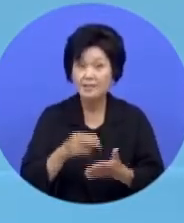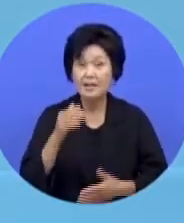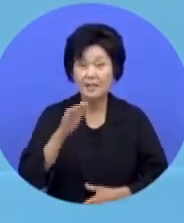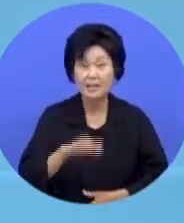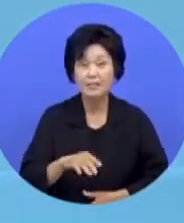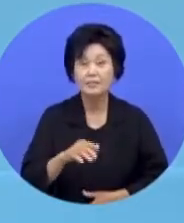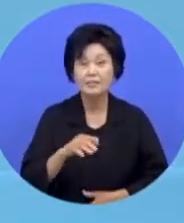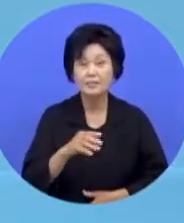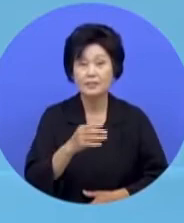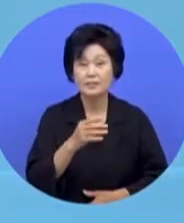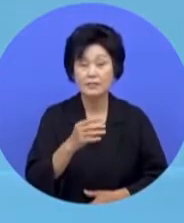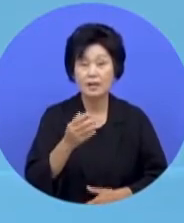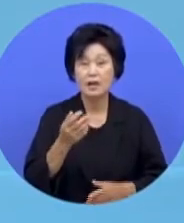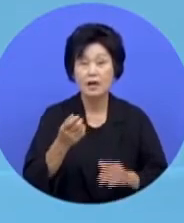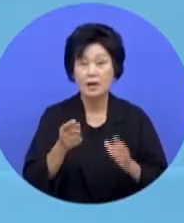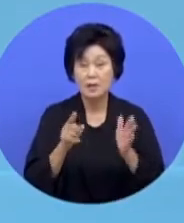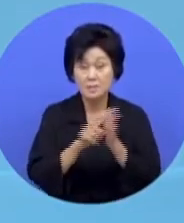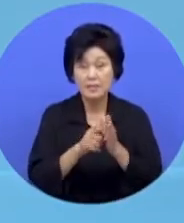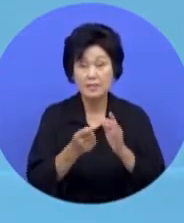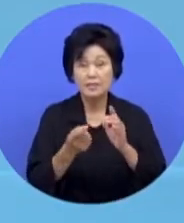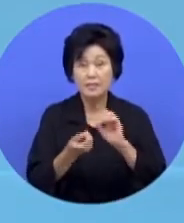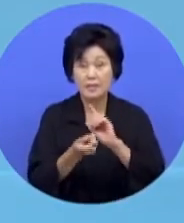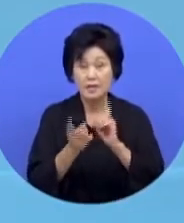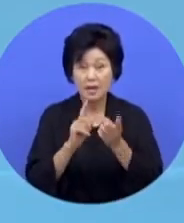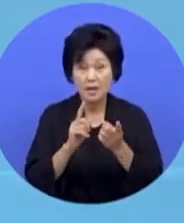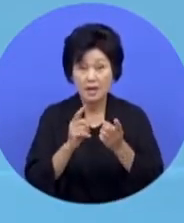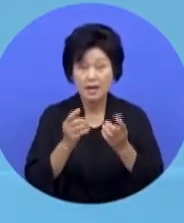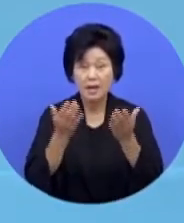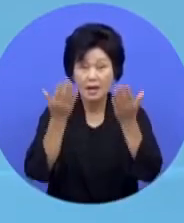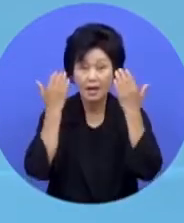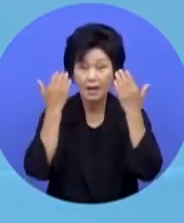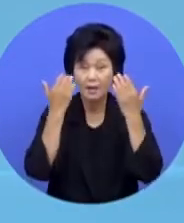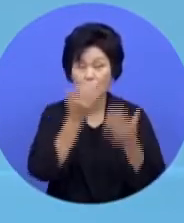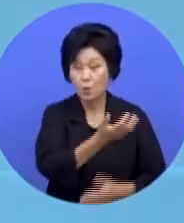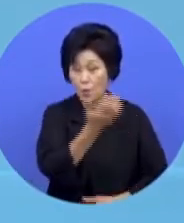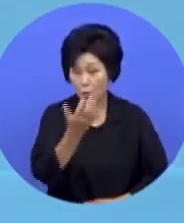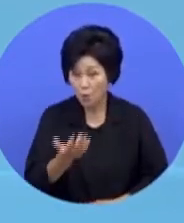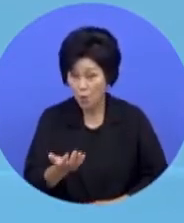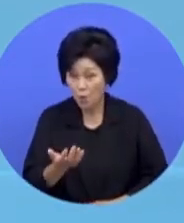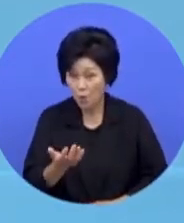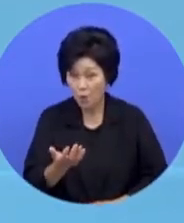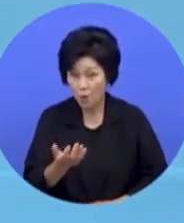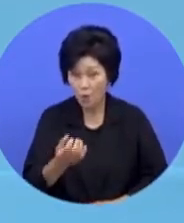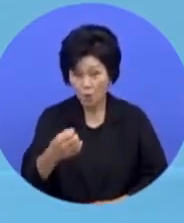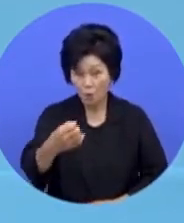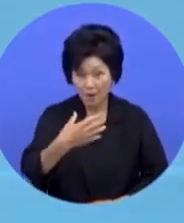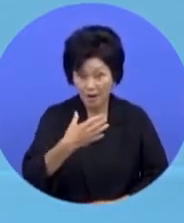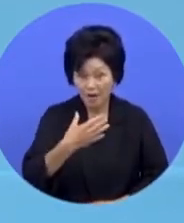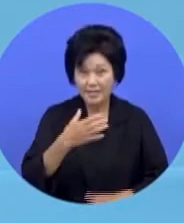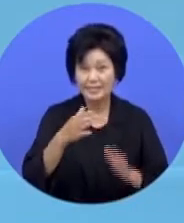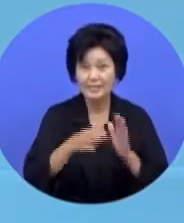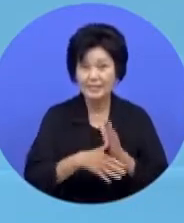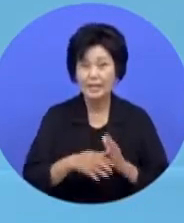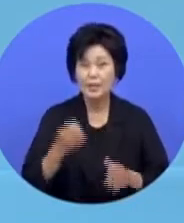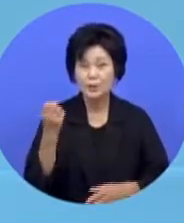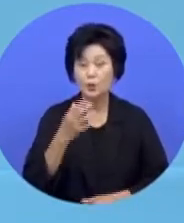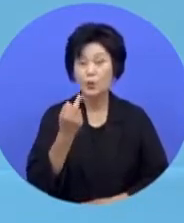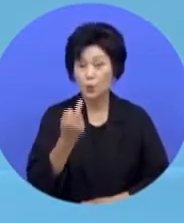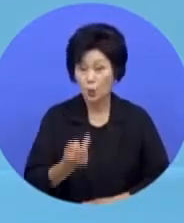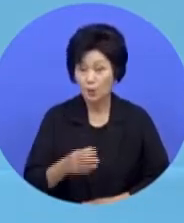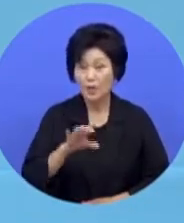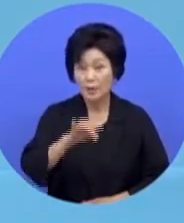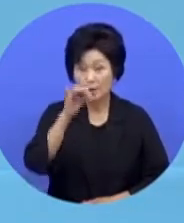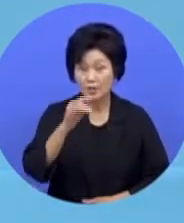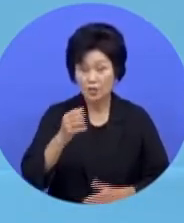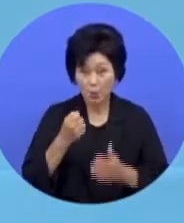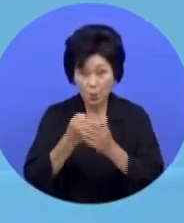기독국제학교로 함께 옮겨보는 게 어떻겠냐. 그런데 동생이 먼저 가겠다고 해서 언니로서 모범을 보여야지 해서 왔단 말이에요.